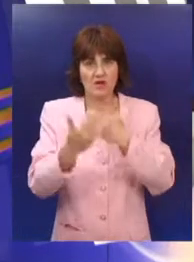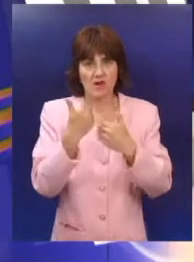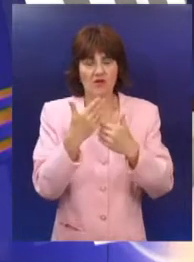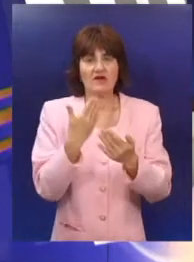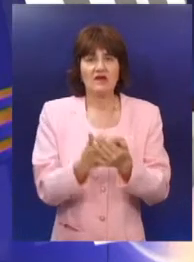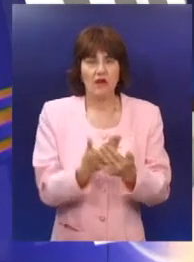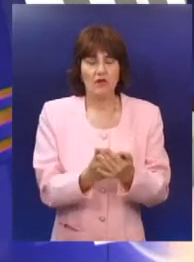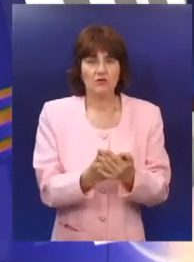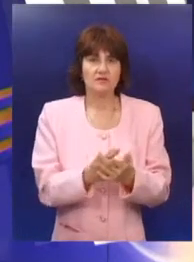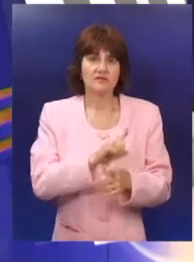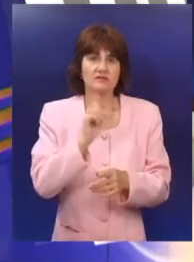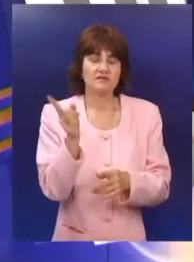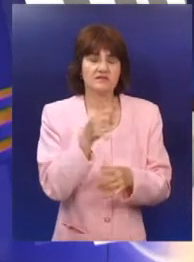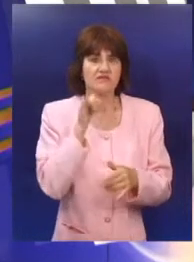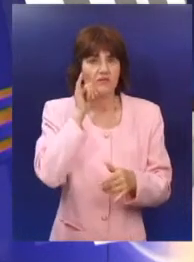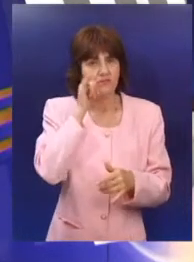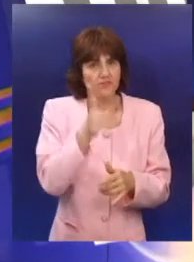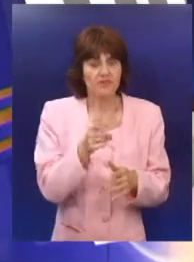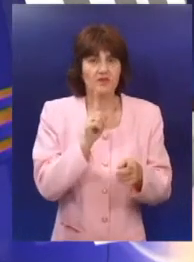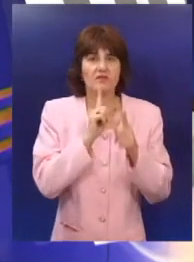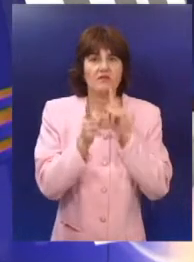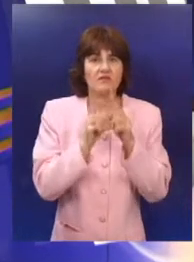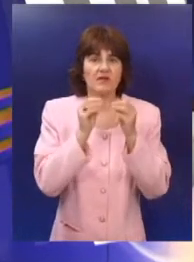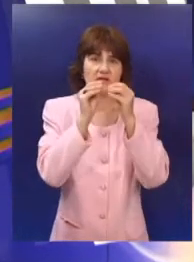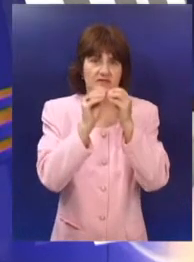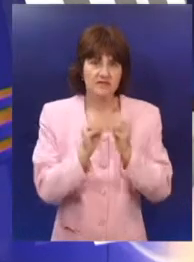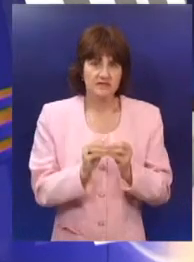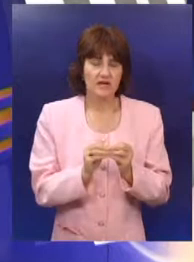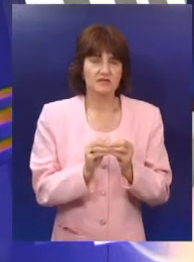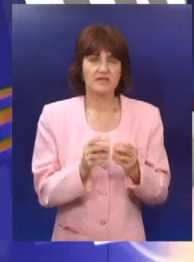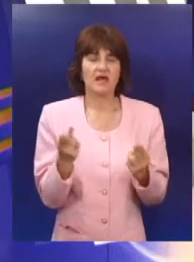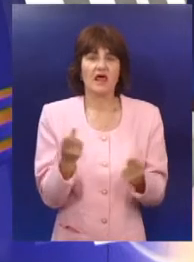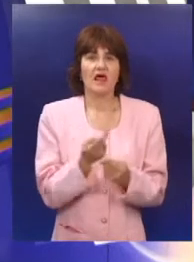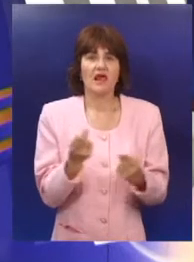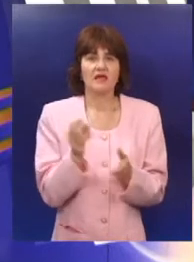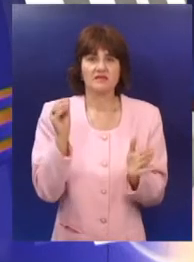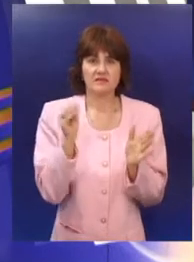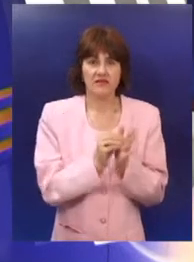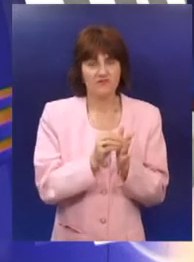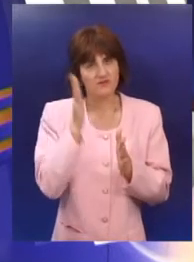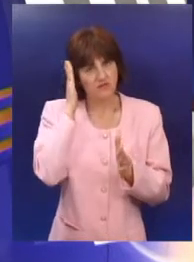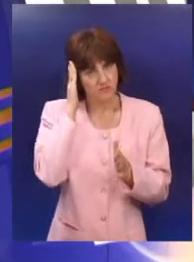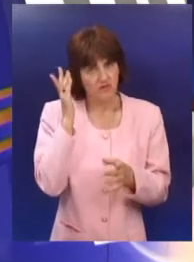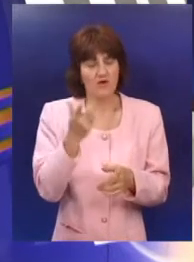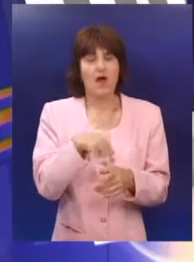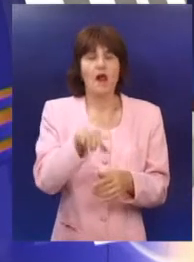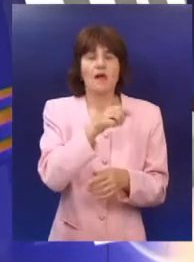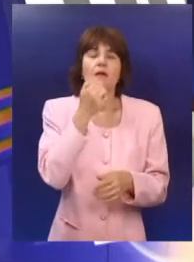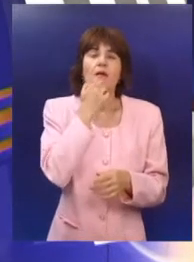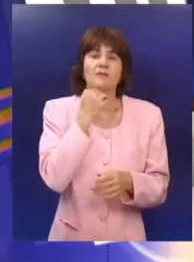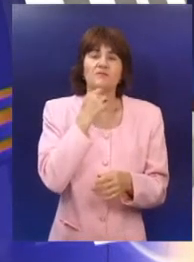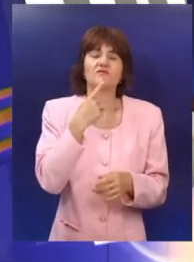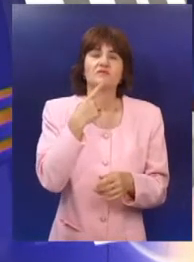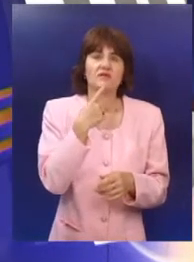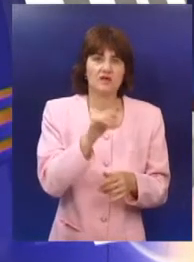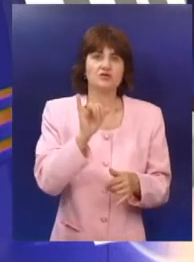Paliću bave i takozvanim seminarskim turizmom, maltene svaki vikend određeni broj soba je rezervisan, dok se vlasnici privatnog smeštaja